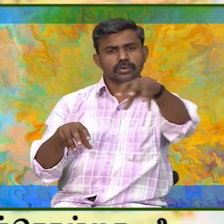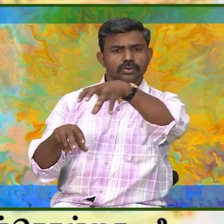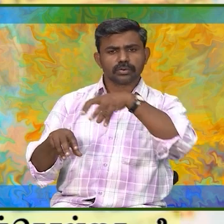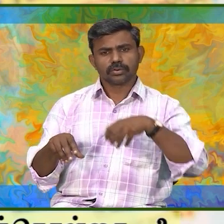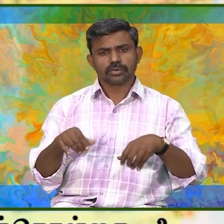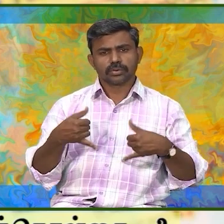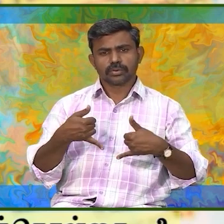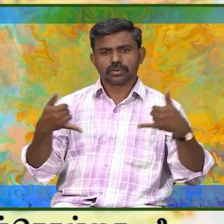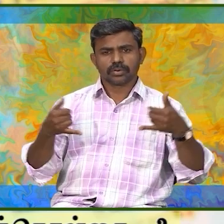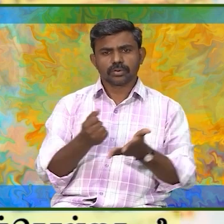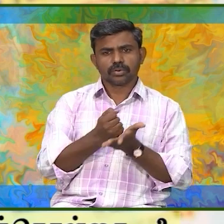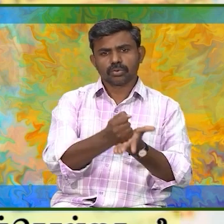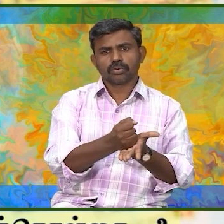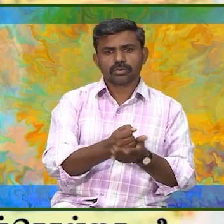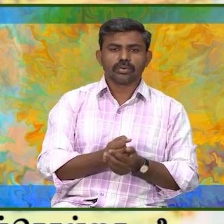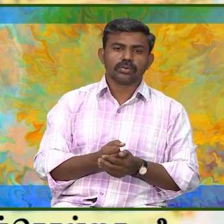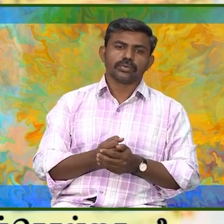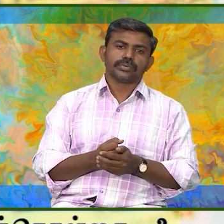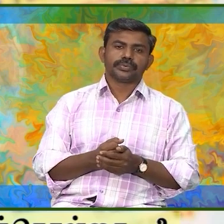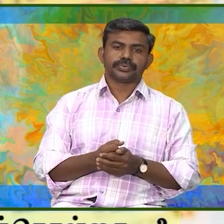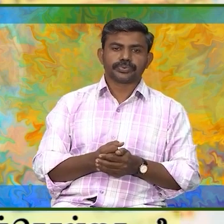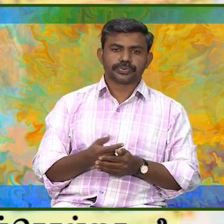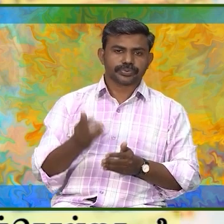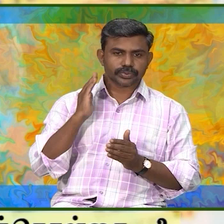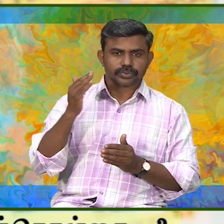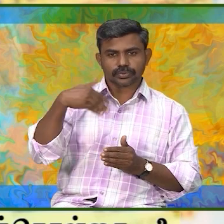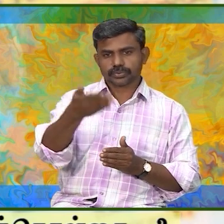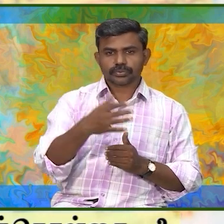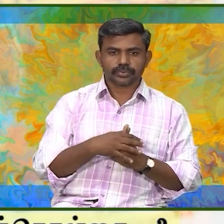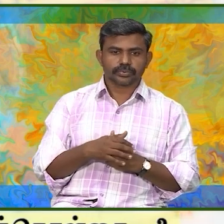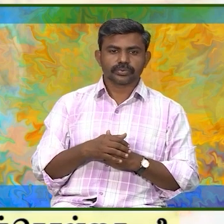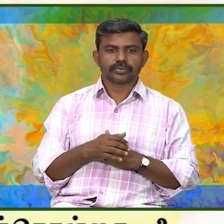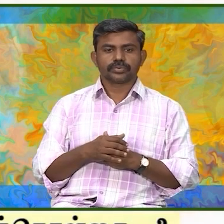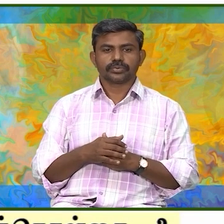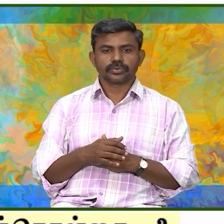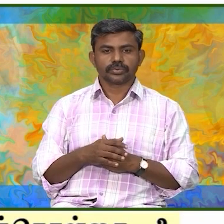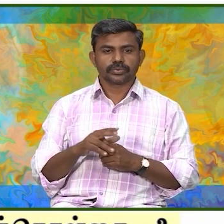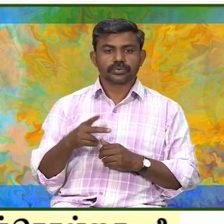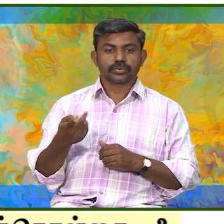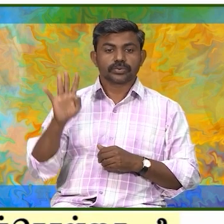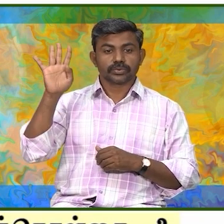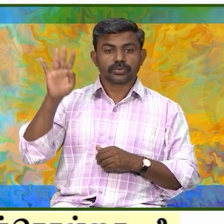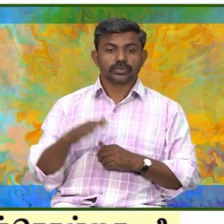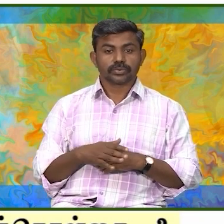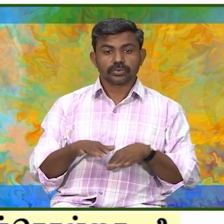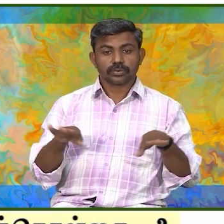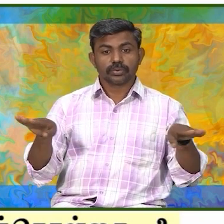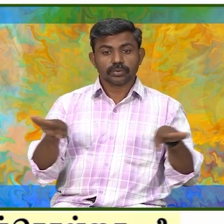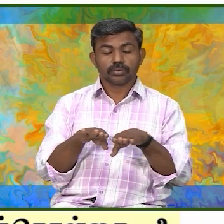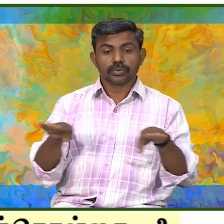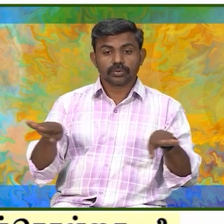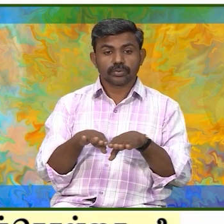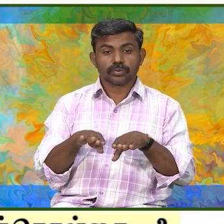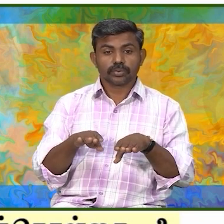நாடுகளுக்கு இந்தியா தனது உதவியை செய்தும் இருக்கிறது, தலையிடாமலும் இருந்திருக்கிறது. அடுத்தது நான்காவது பார்த்தீங்கன்னா, பரஸ்பர